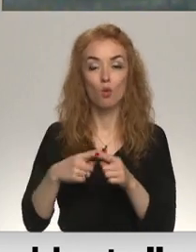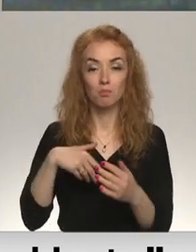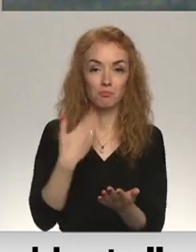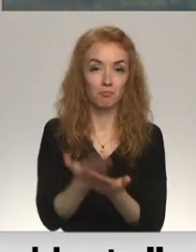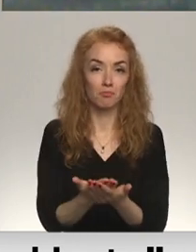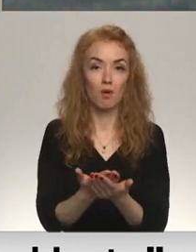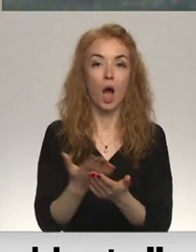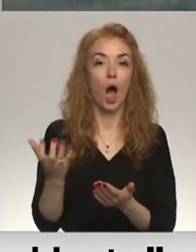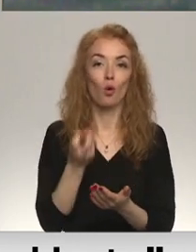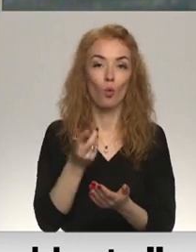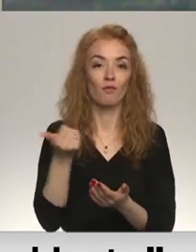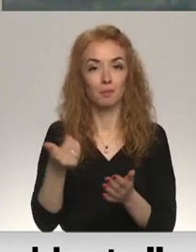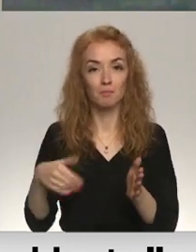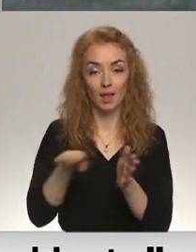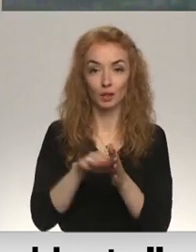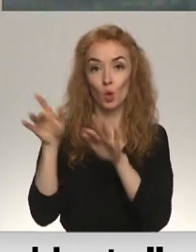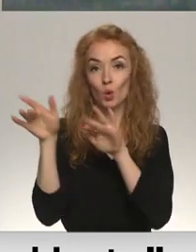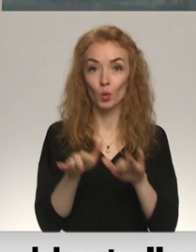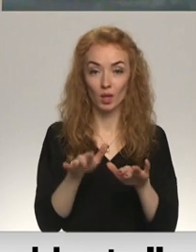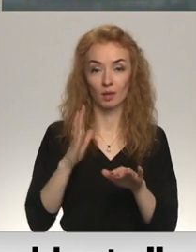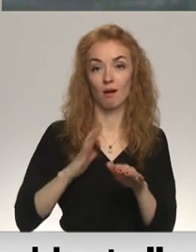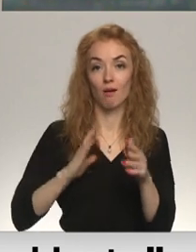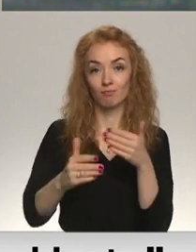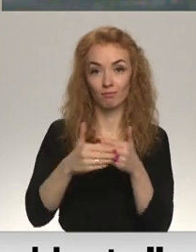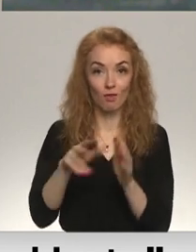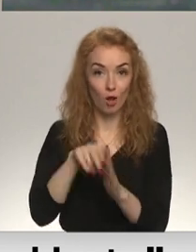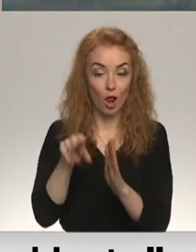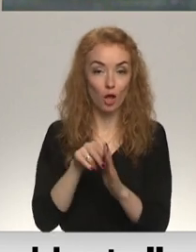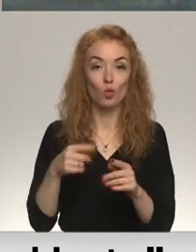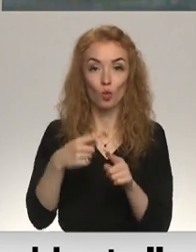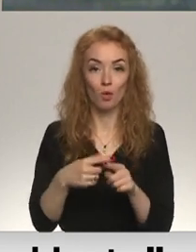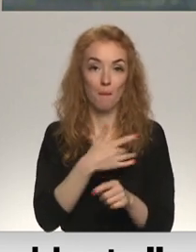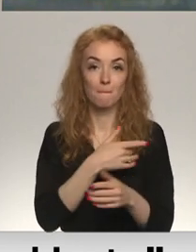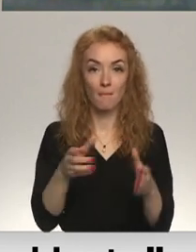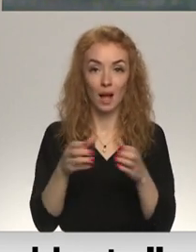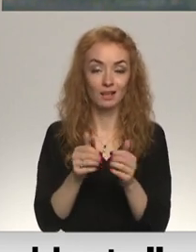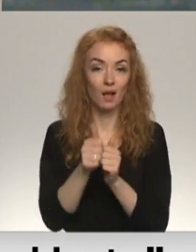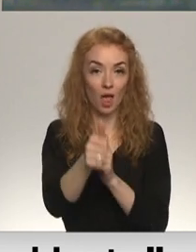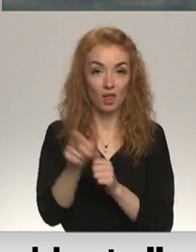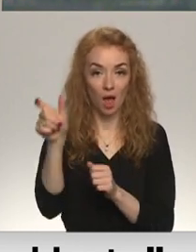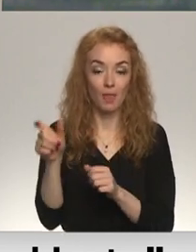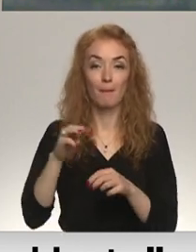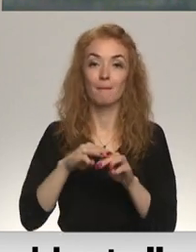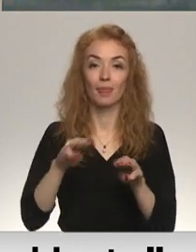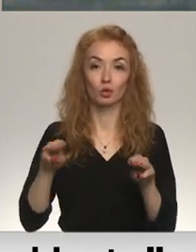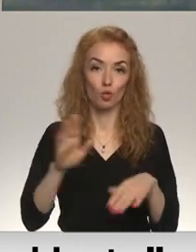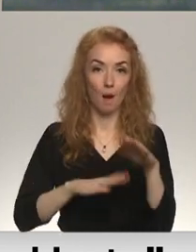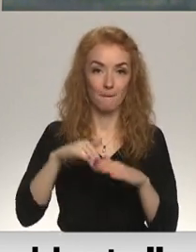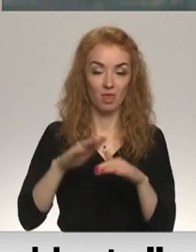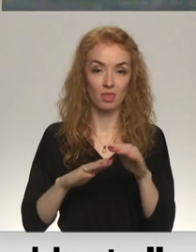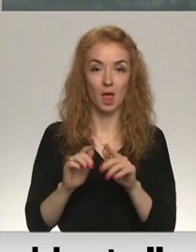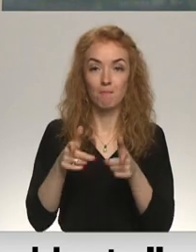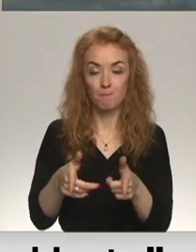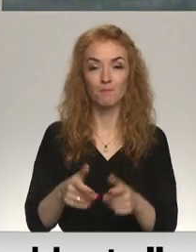politiskais spēks startēs rudenī gaidāmajās Saeimas vēlēšanās, kā arī partijas kandidāti ministru amatiem. Turpina Ģirds